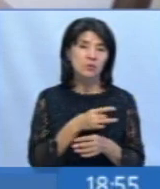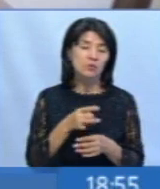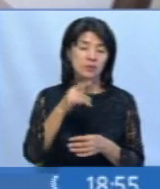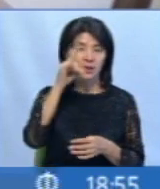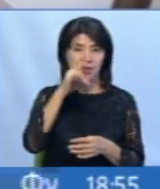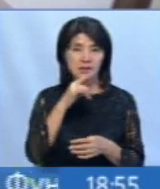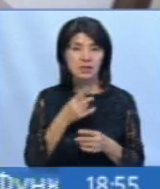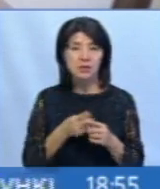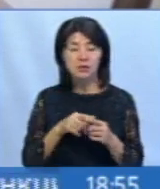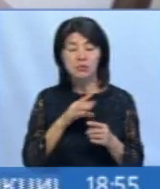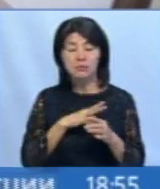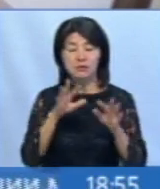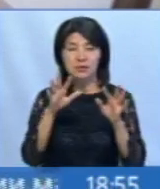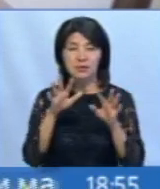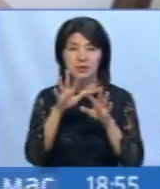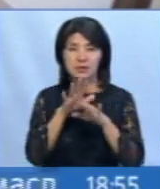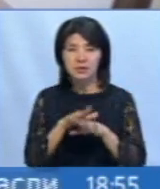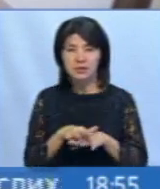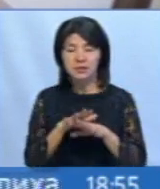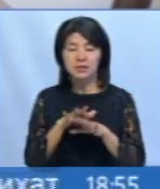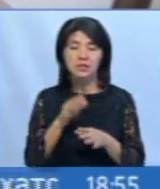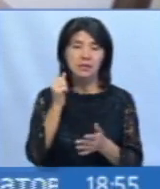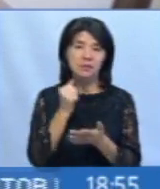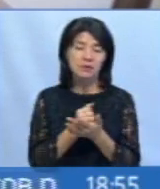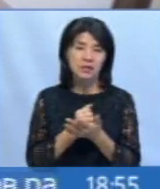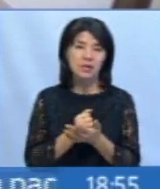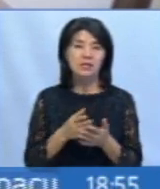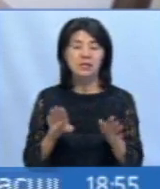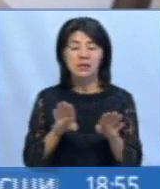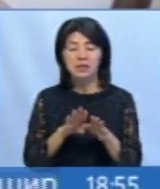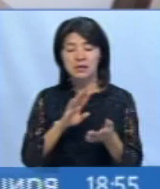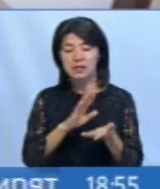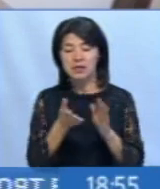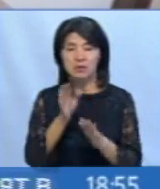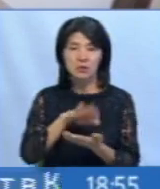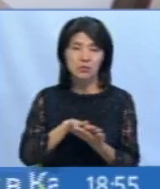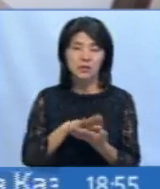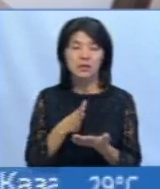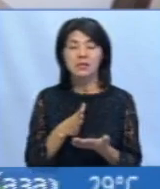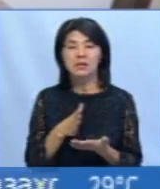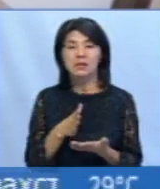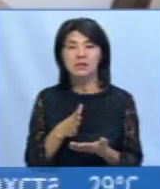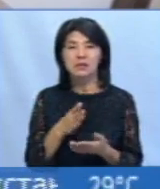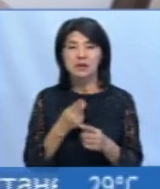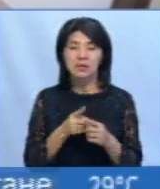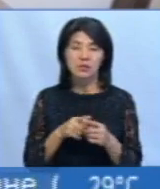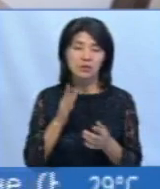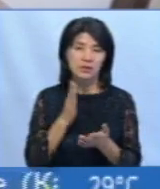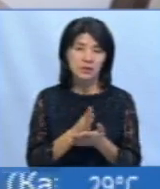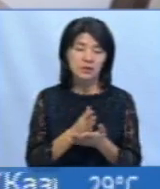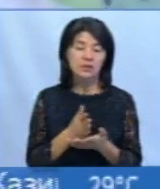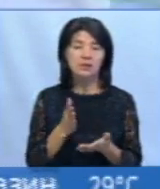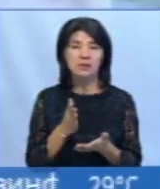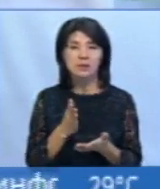расположены снежинкой, интагла, печать, а также оборотная сторона, на которой на памятной банкноте